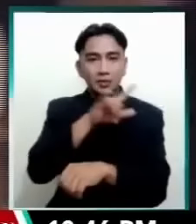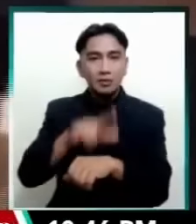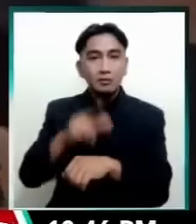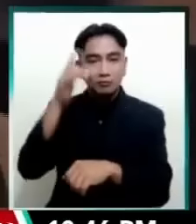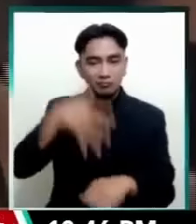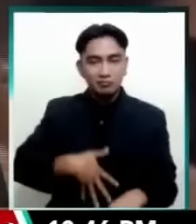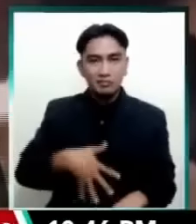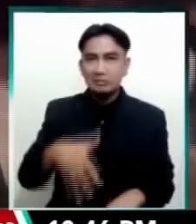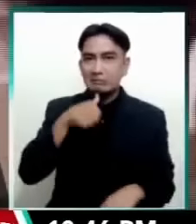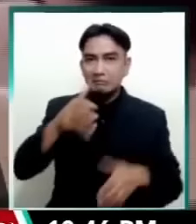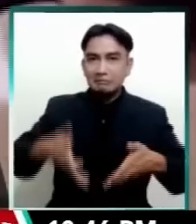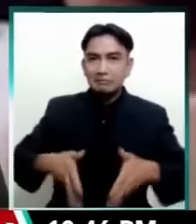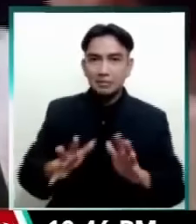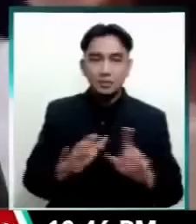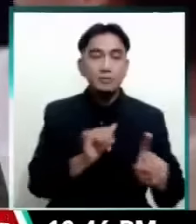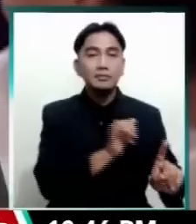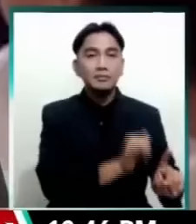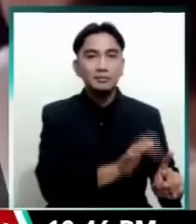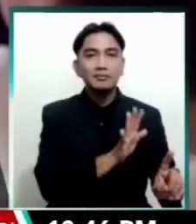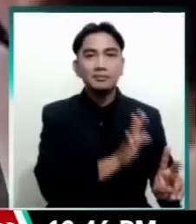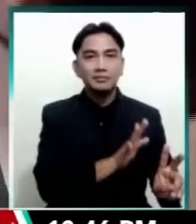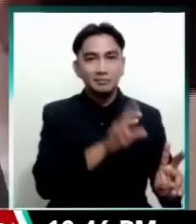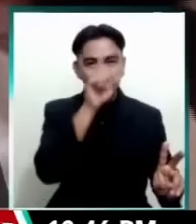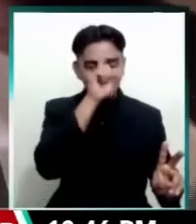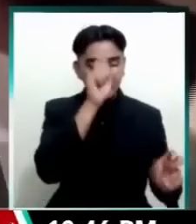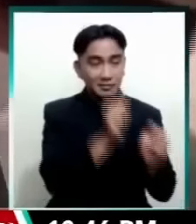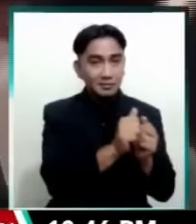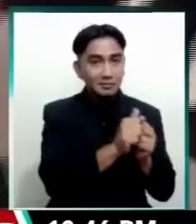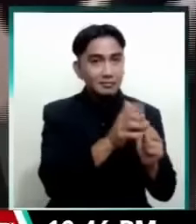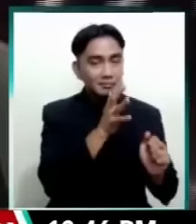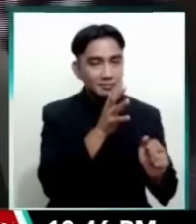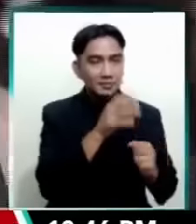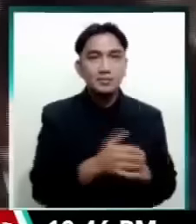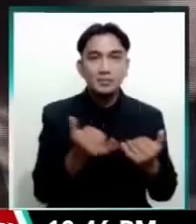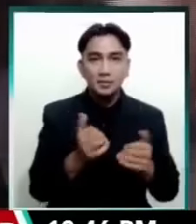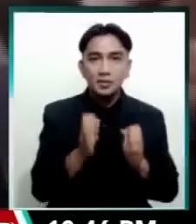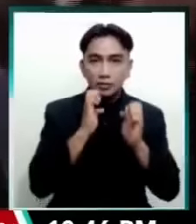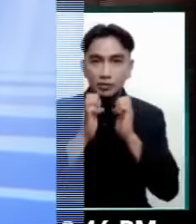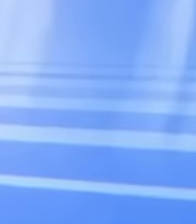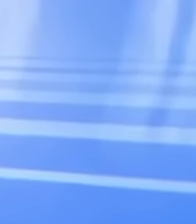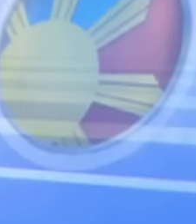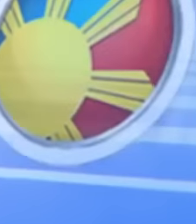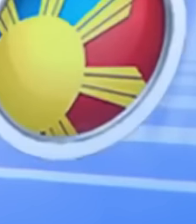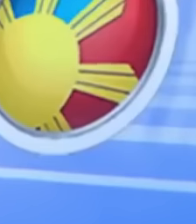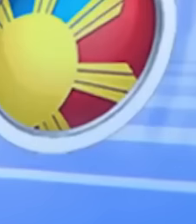Maiiwan muna siya at ng kanyang ina sa Egypt. Inaayos na ng ating embassy sa Cairo ang kanilang visa.